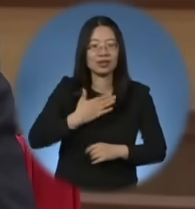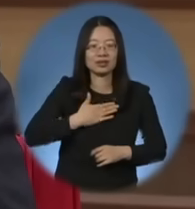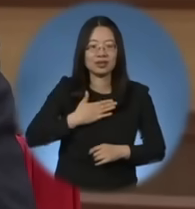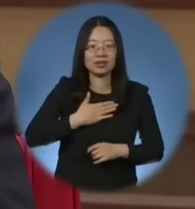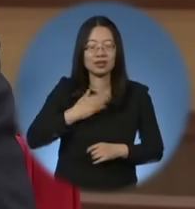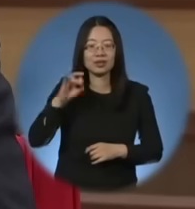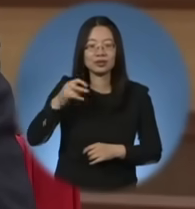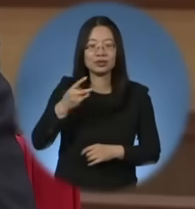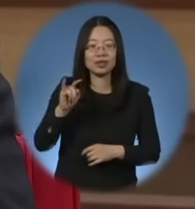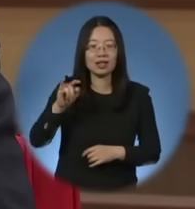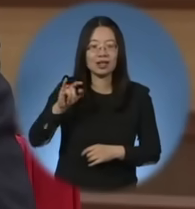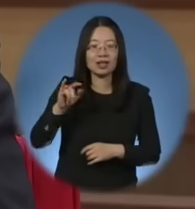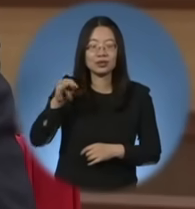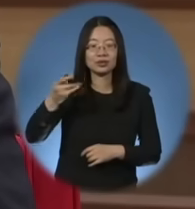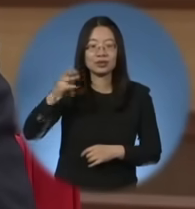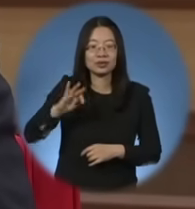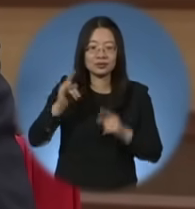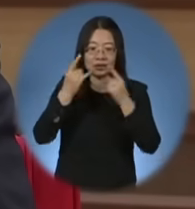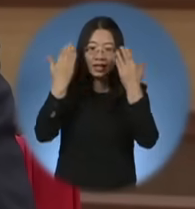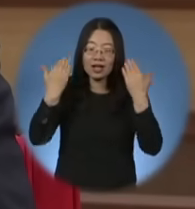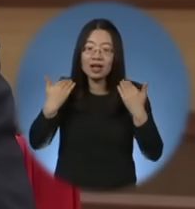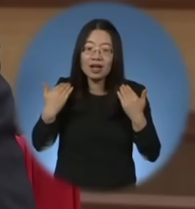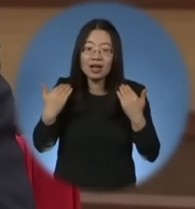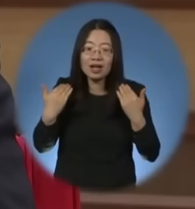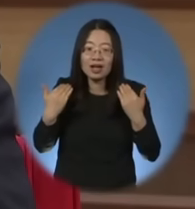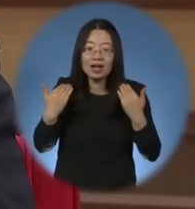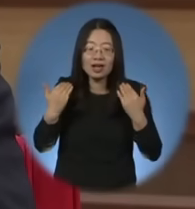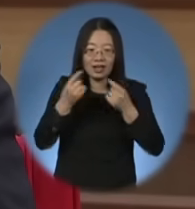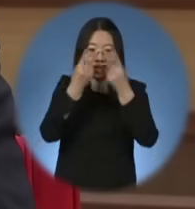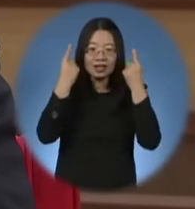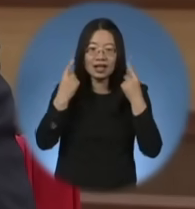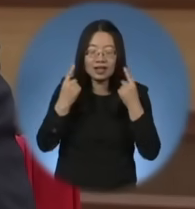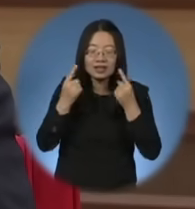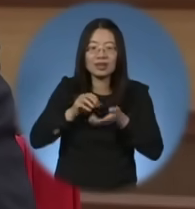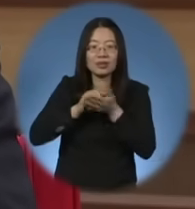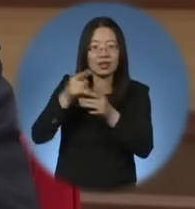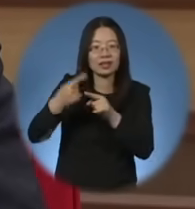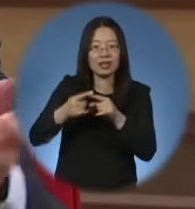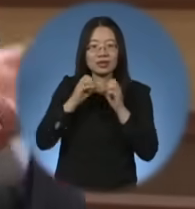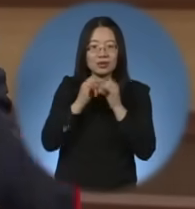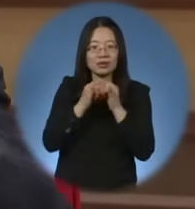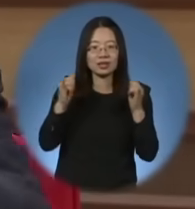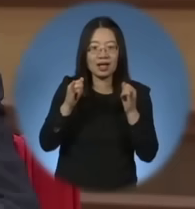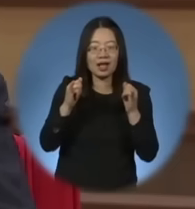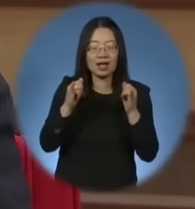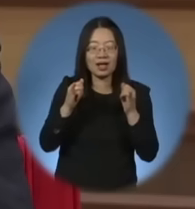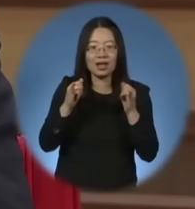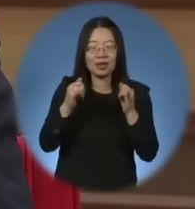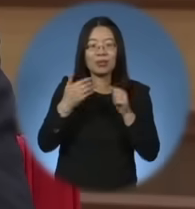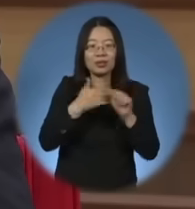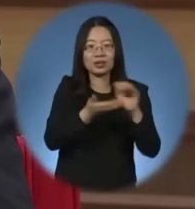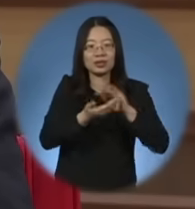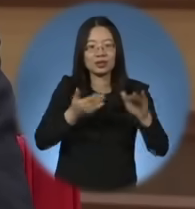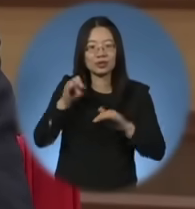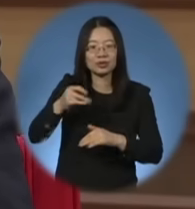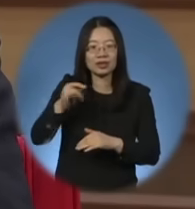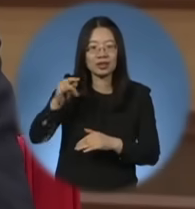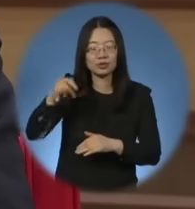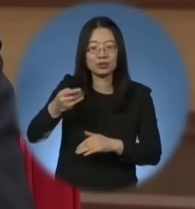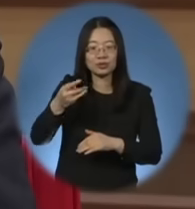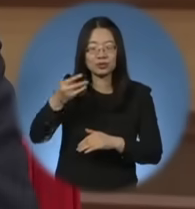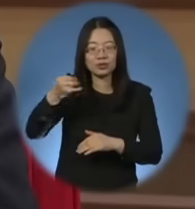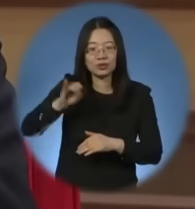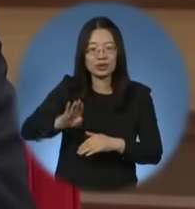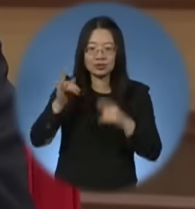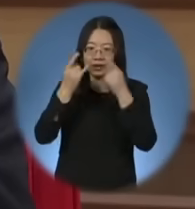원래는 유타 주립대학교 유타스 유시티 1학년에 갔다가 선교 사업하기 전에음 근데 유타